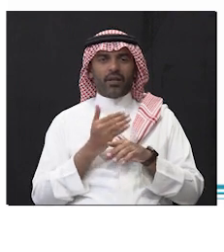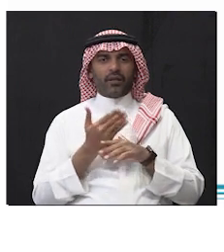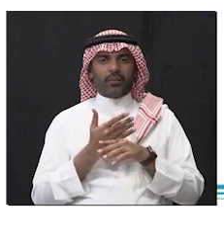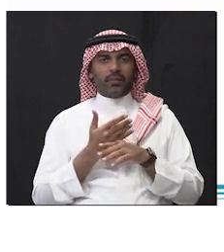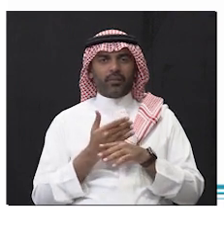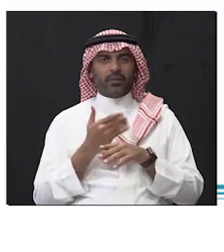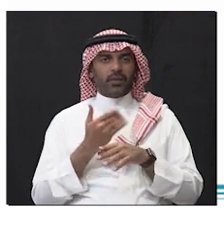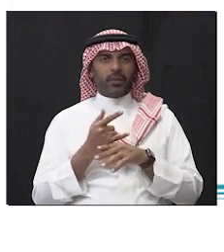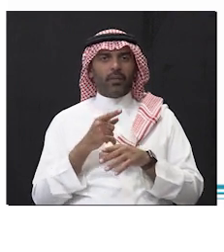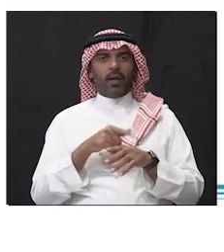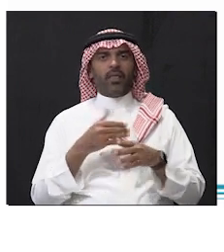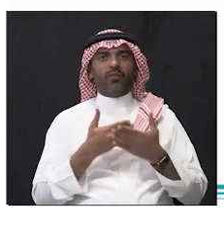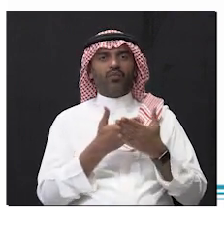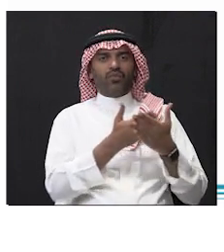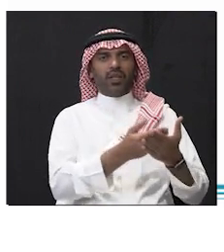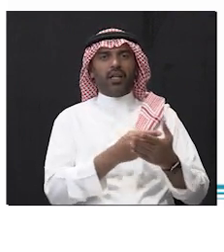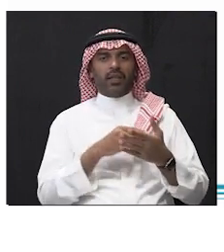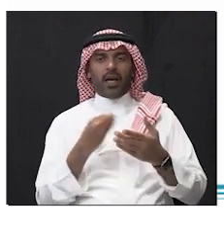أحسنتم، بالحركة.